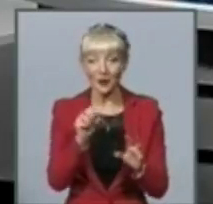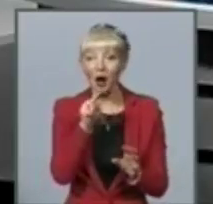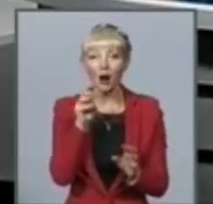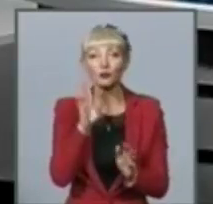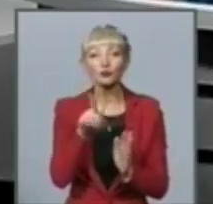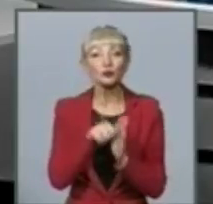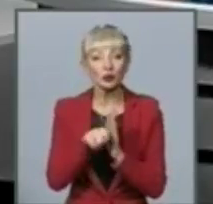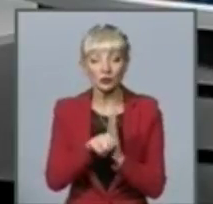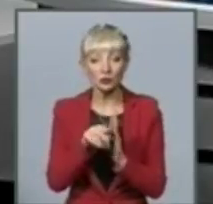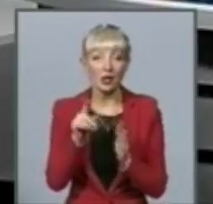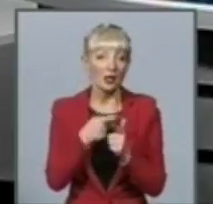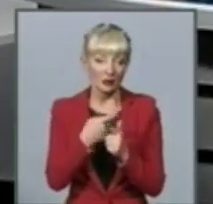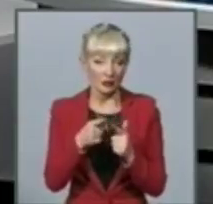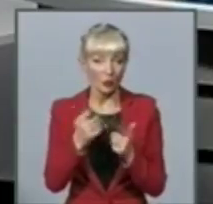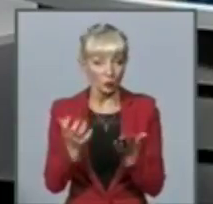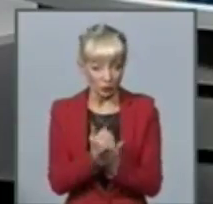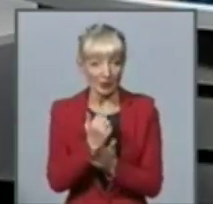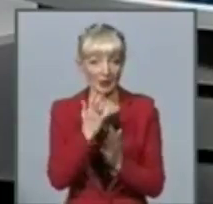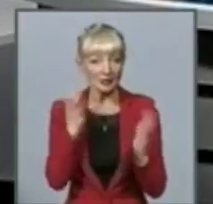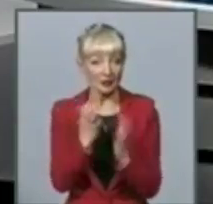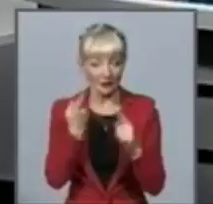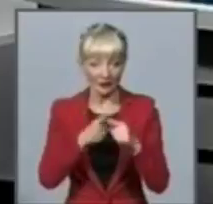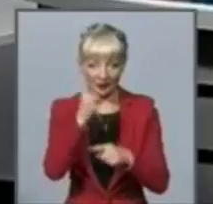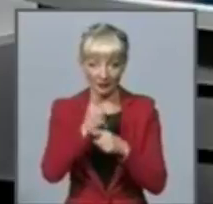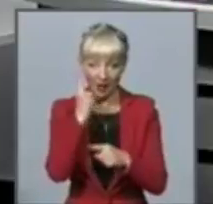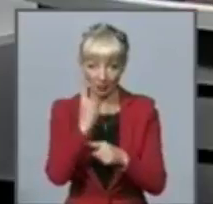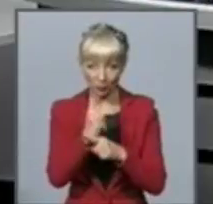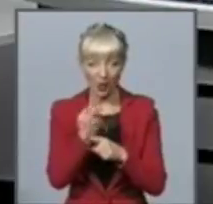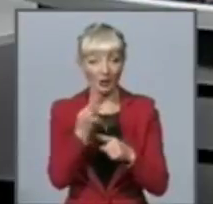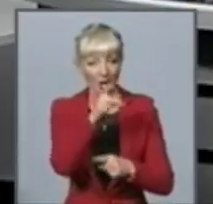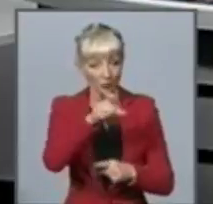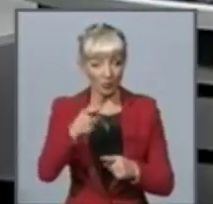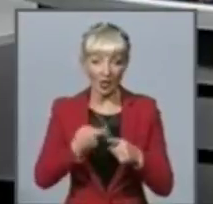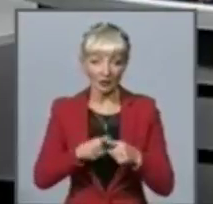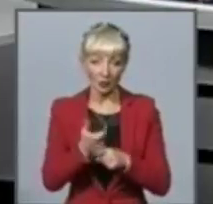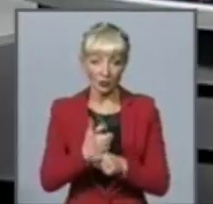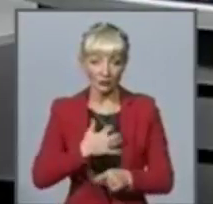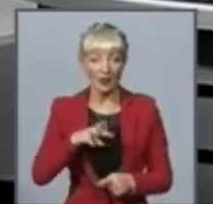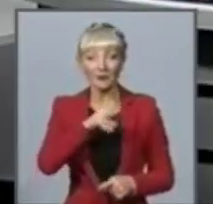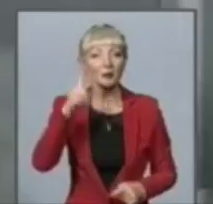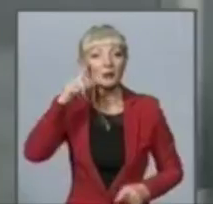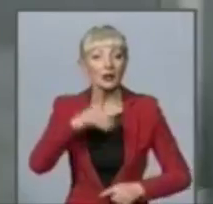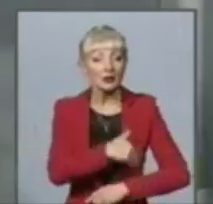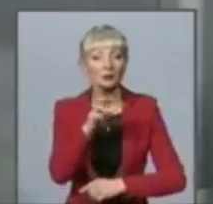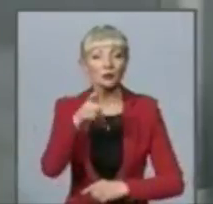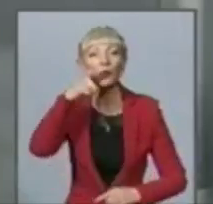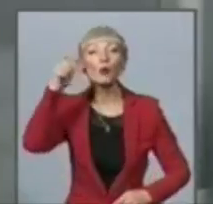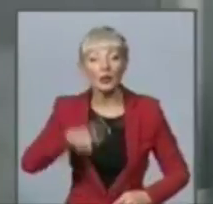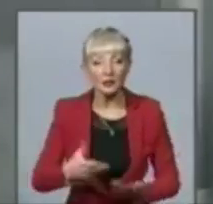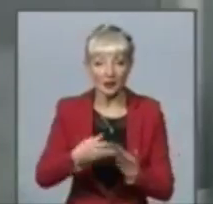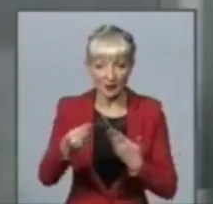полягати і чи вдасться взагалі зберегти той мораторій? Наскільки я розумію, для людей це дуже важливо. Ми хочемо, щоб українська земля належала